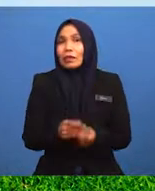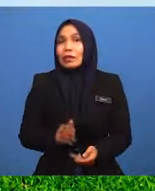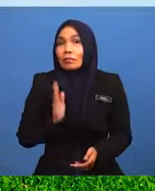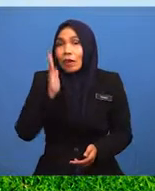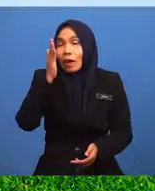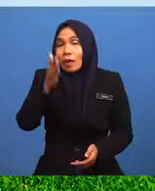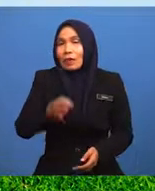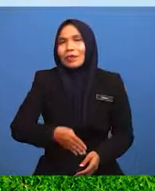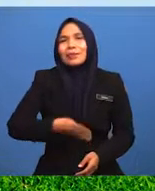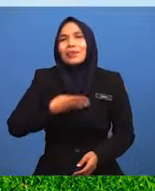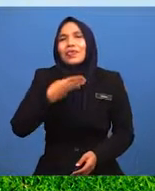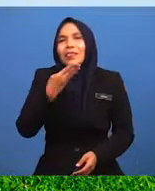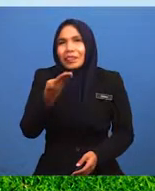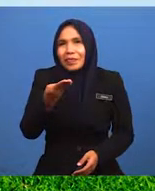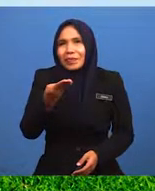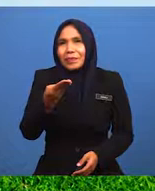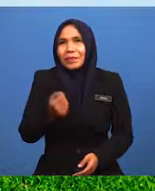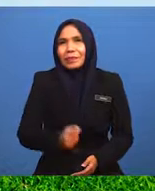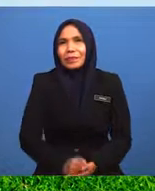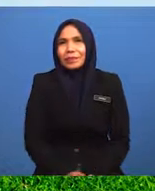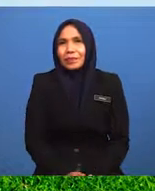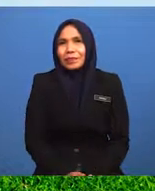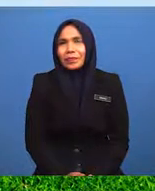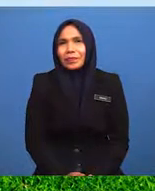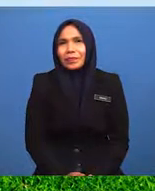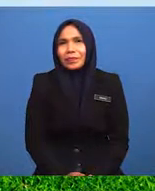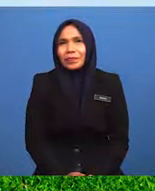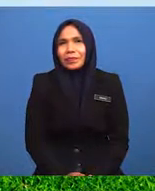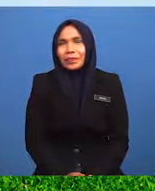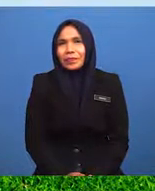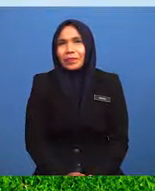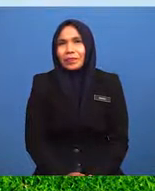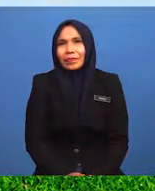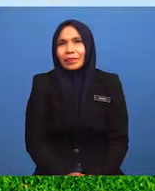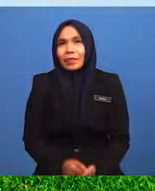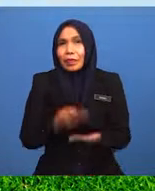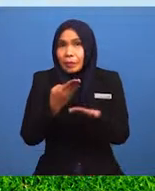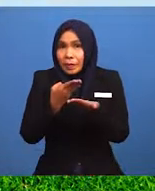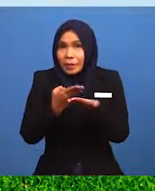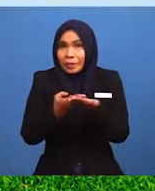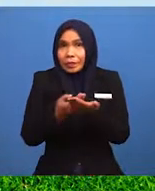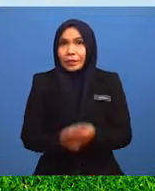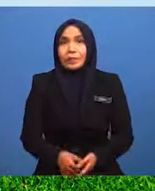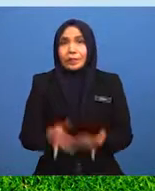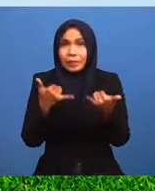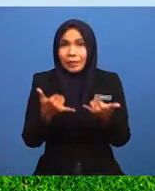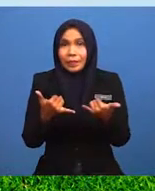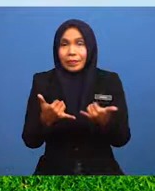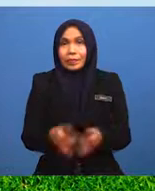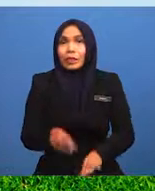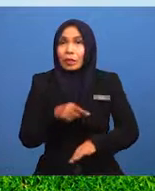dengan sikap hemat tinggi yang diamalkan oleh kita. Baik,